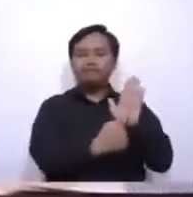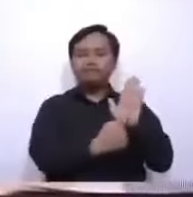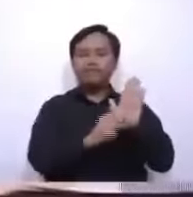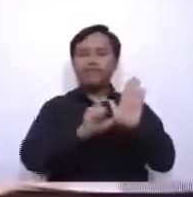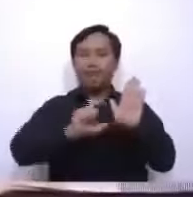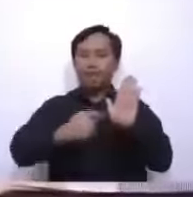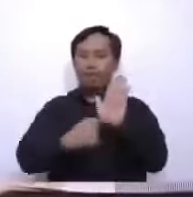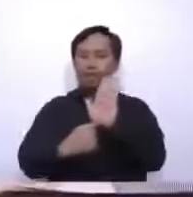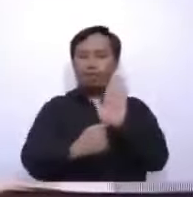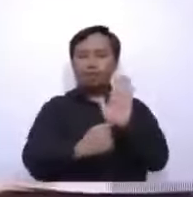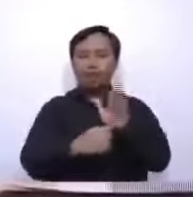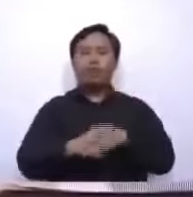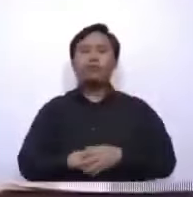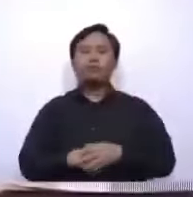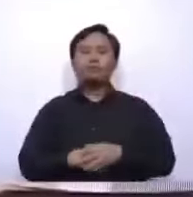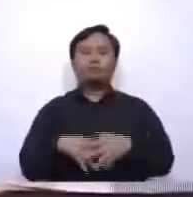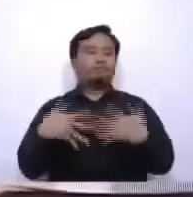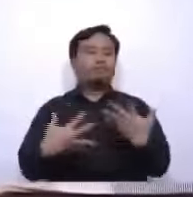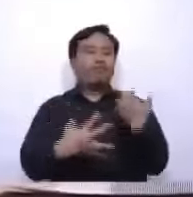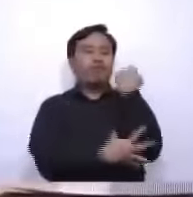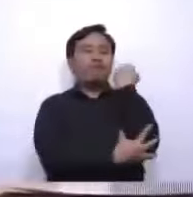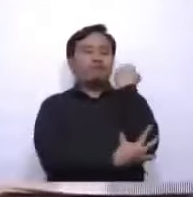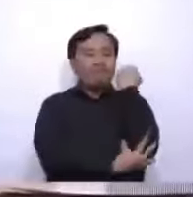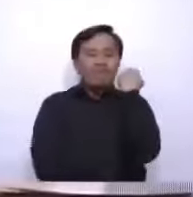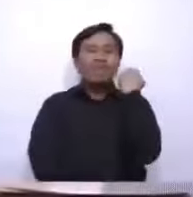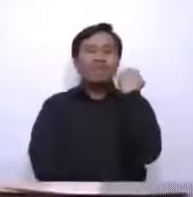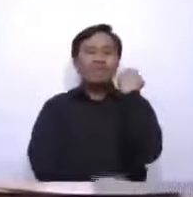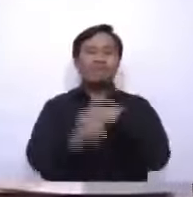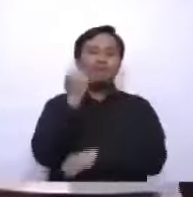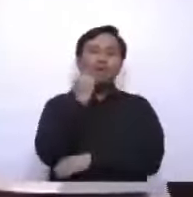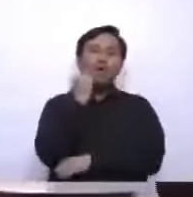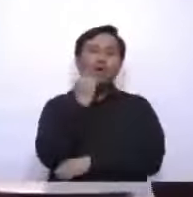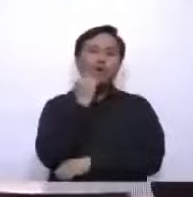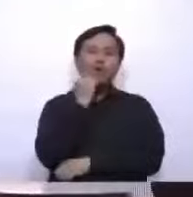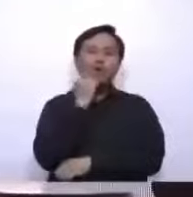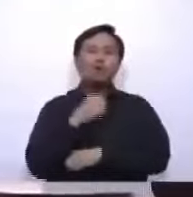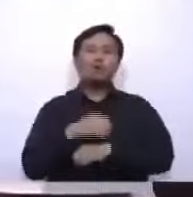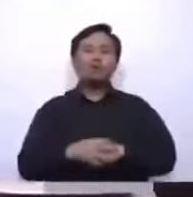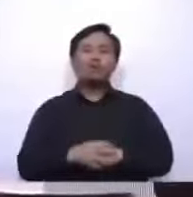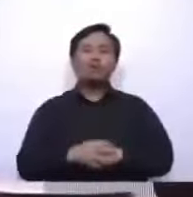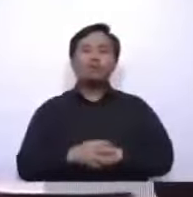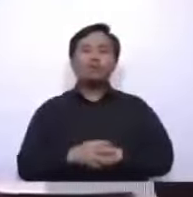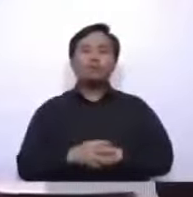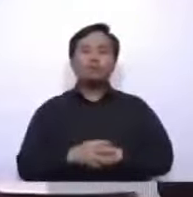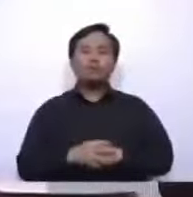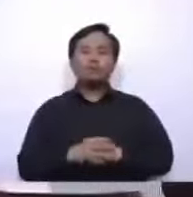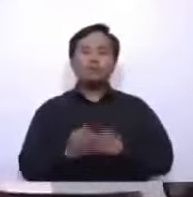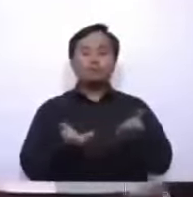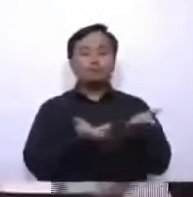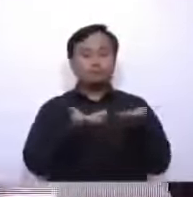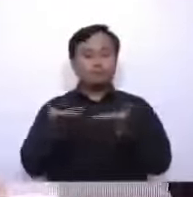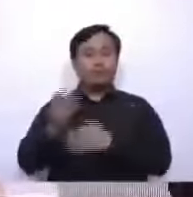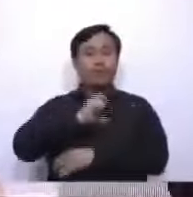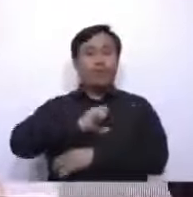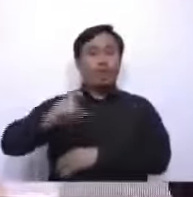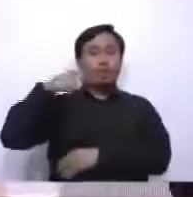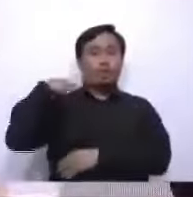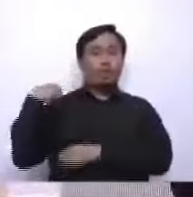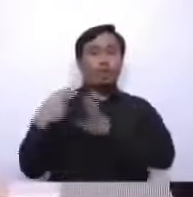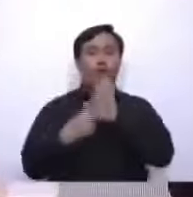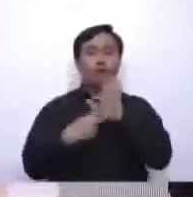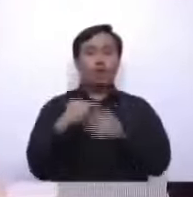Calon gubernur. Yakni kemiskinan dan pengangguran. Baik. Saya persilakan kepada cagub